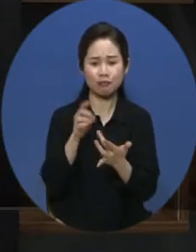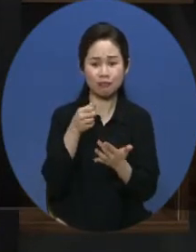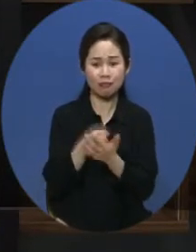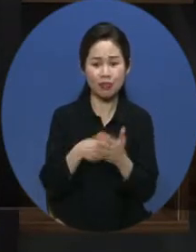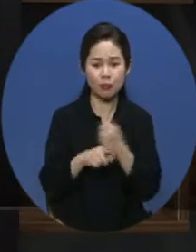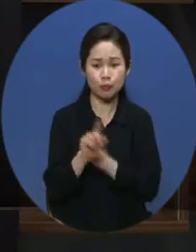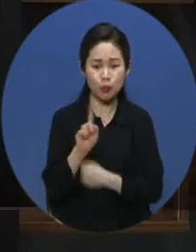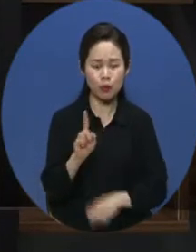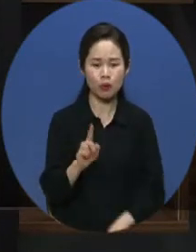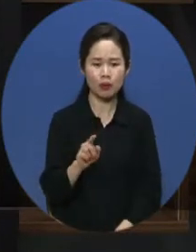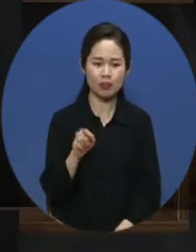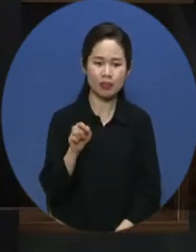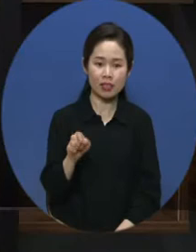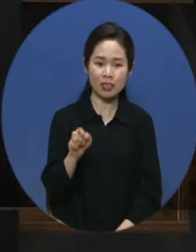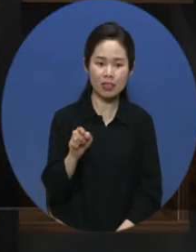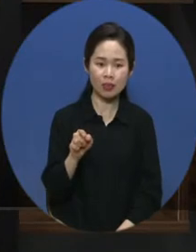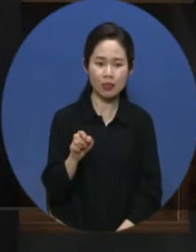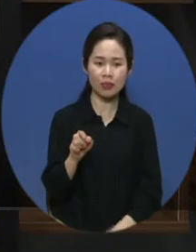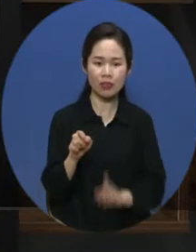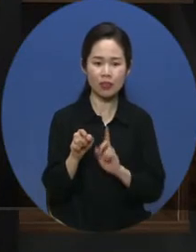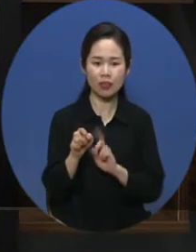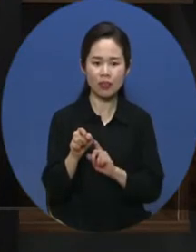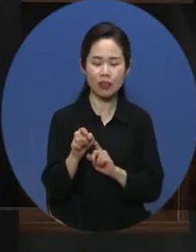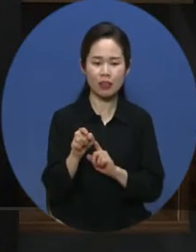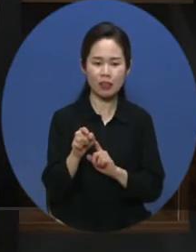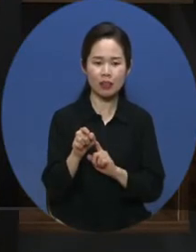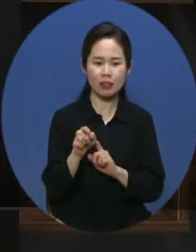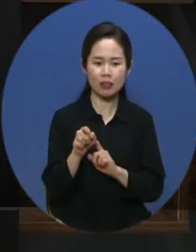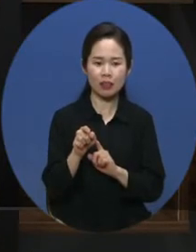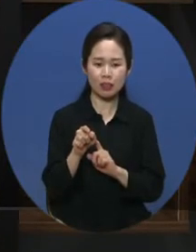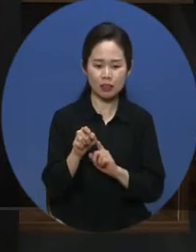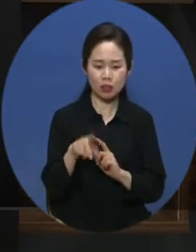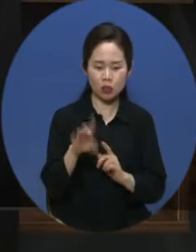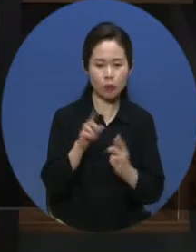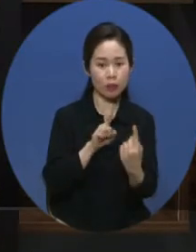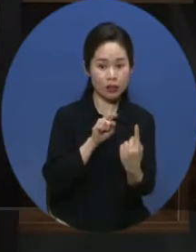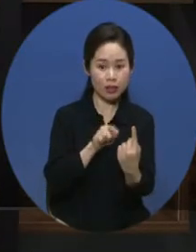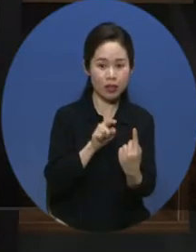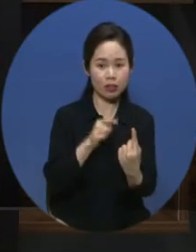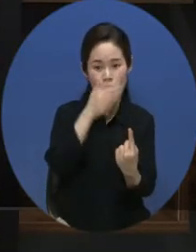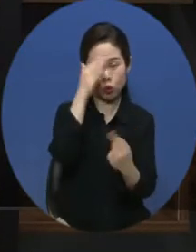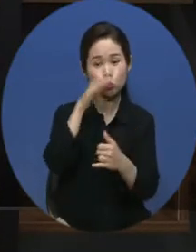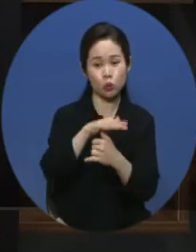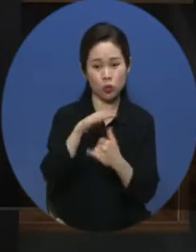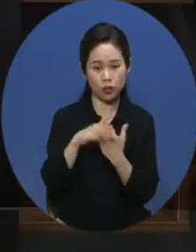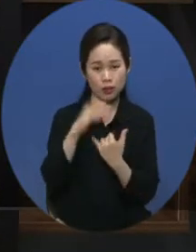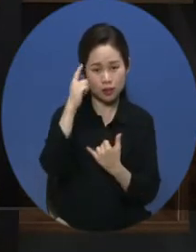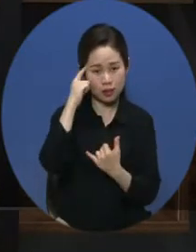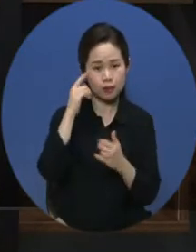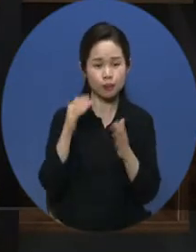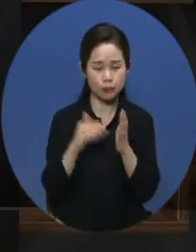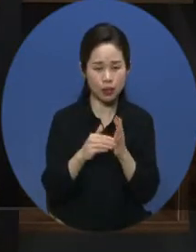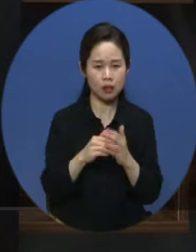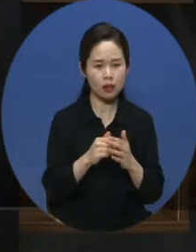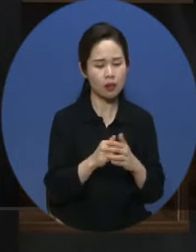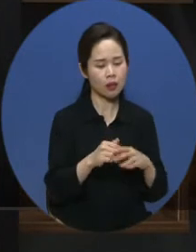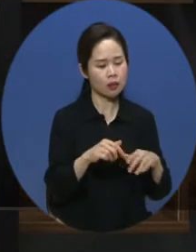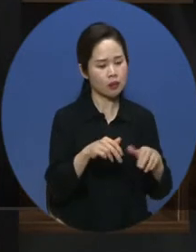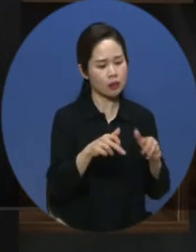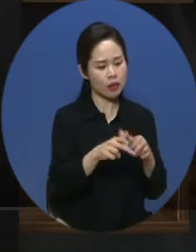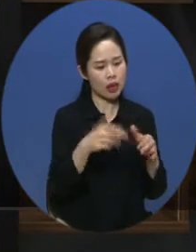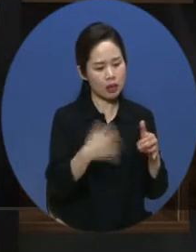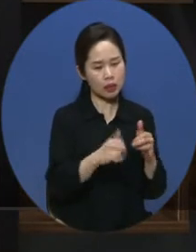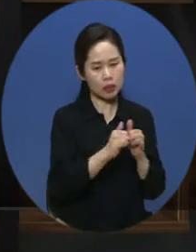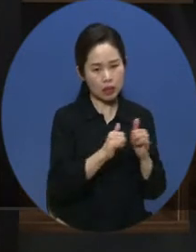우선은 청소년들 대상으로 생각을 했었고요. 비장애 청소년들 또래 학생들이